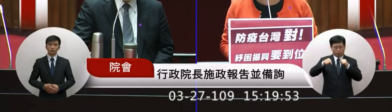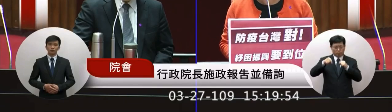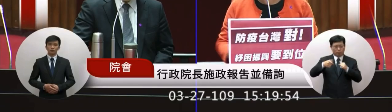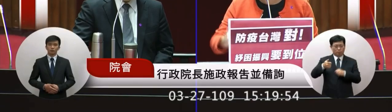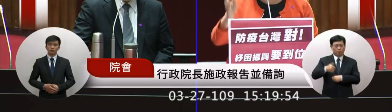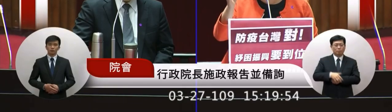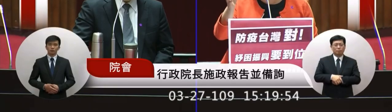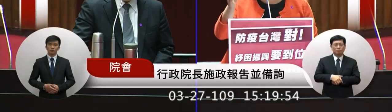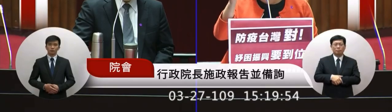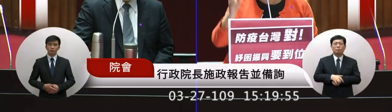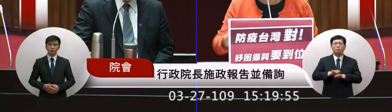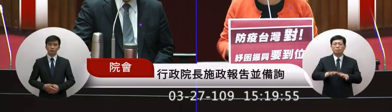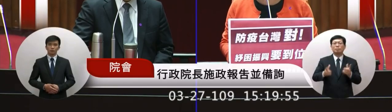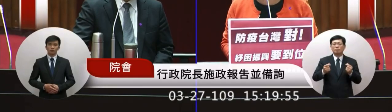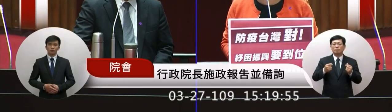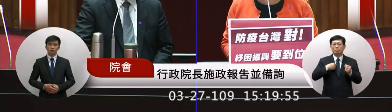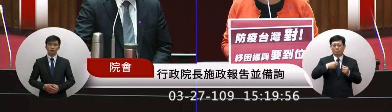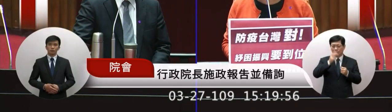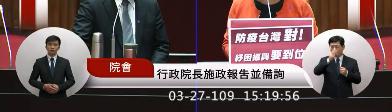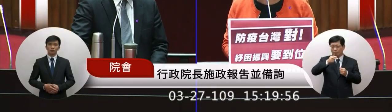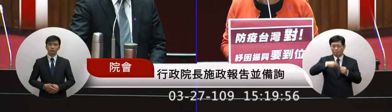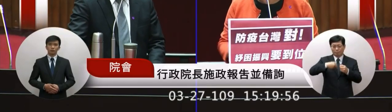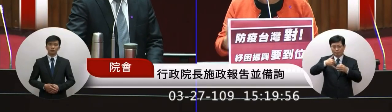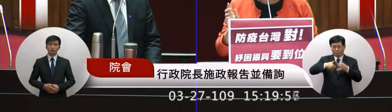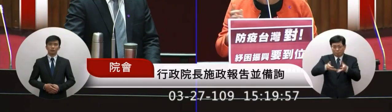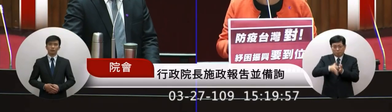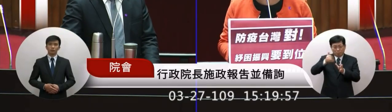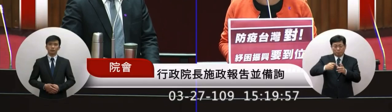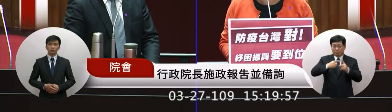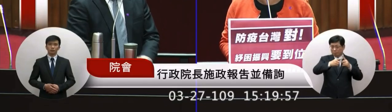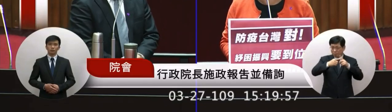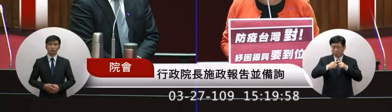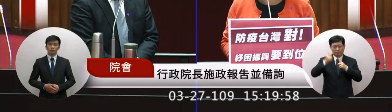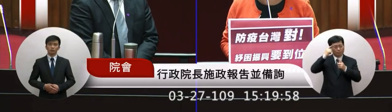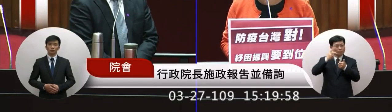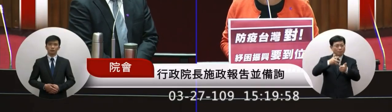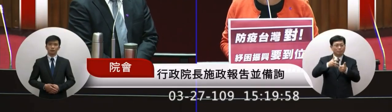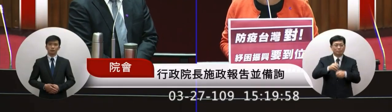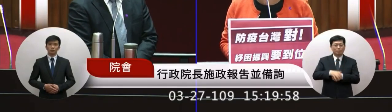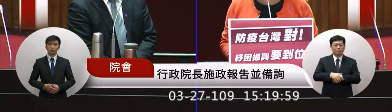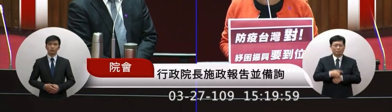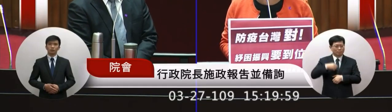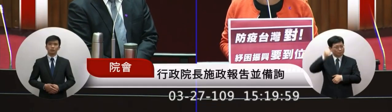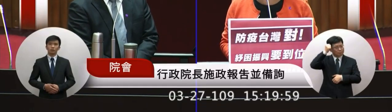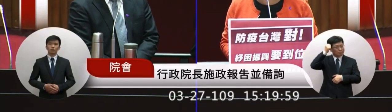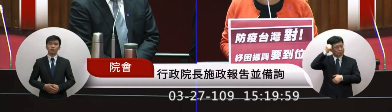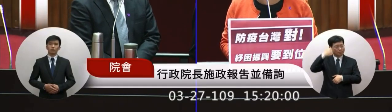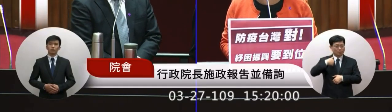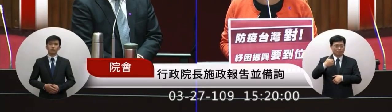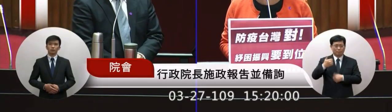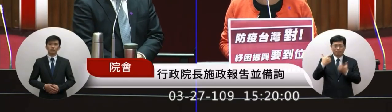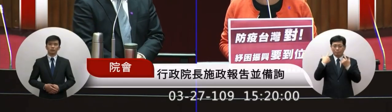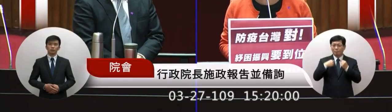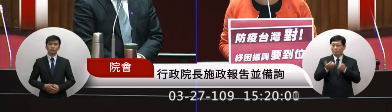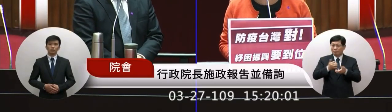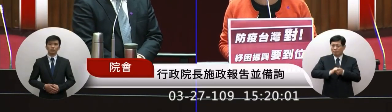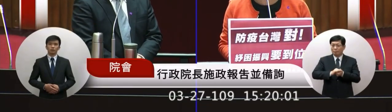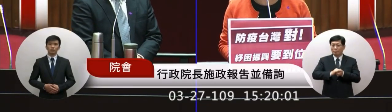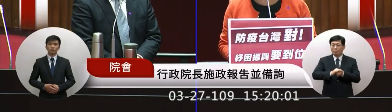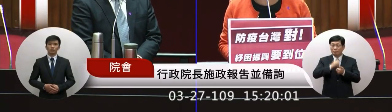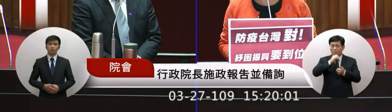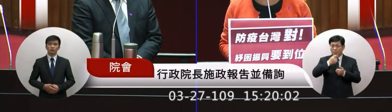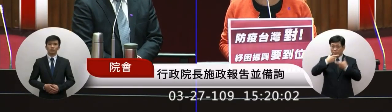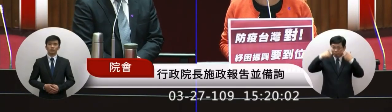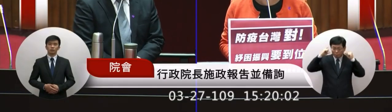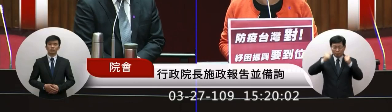口罩。那我今天也请沈部长来，就是希望请教一下部长。我记得我们本来预计达到的一个